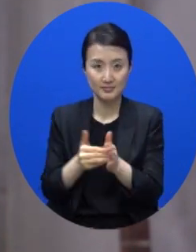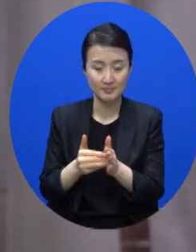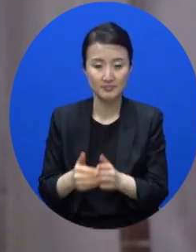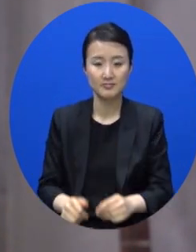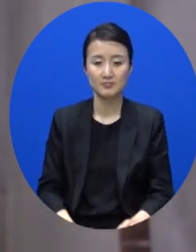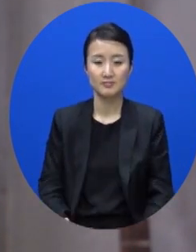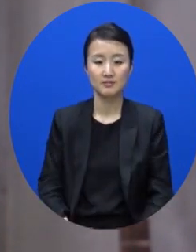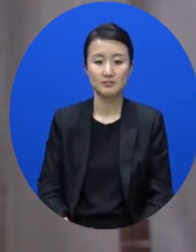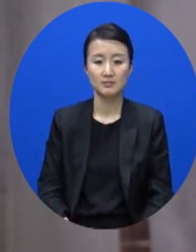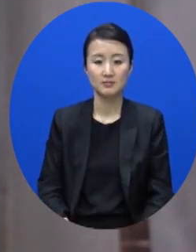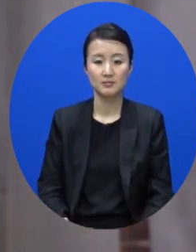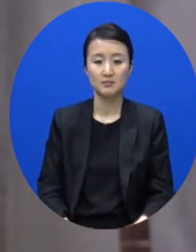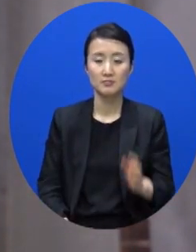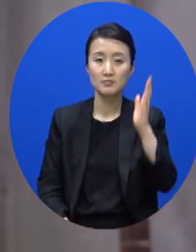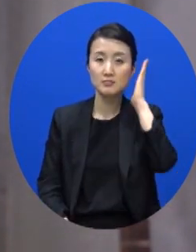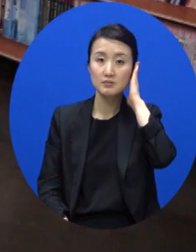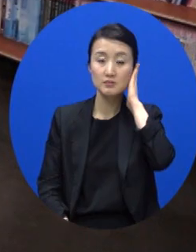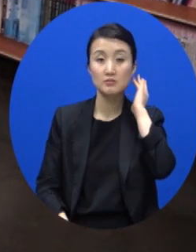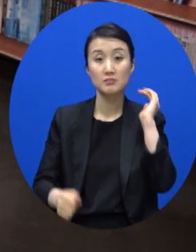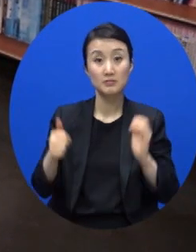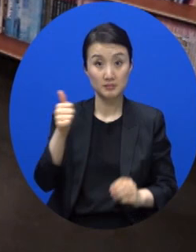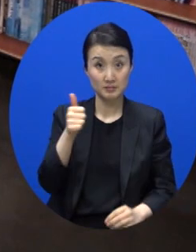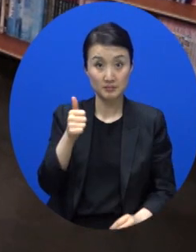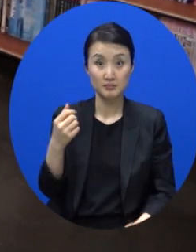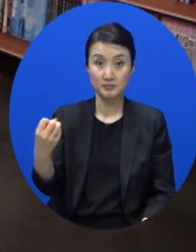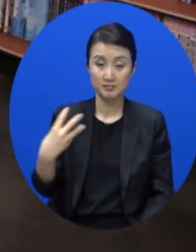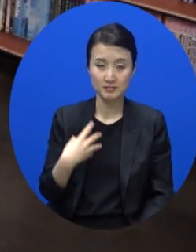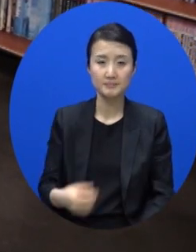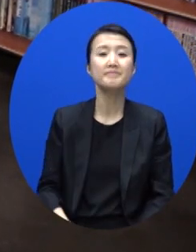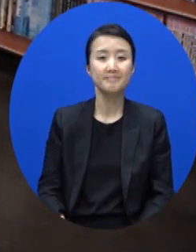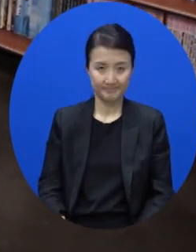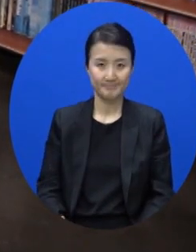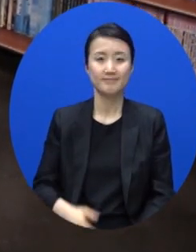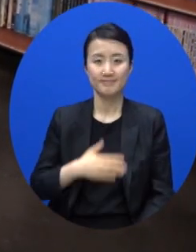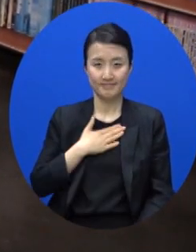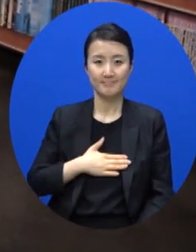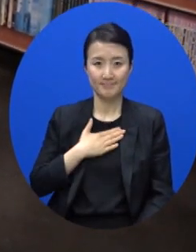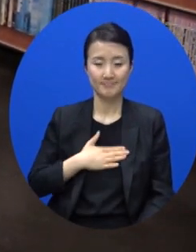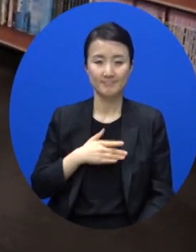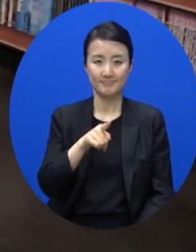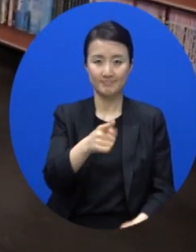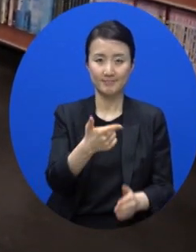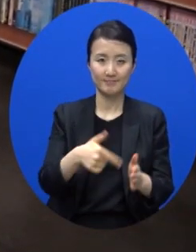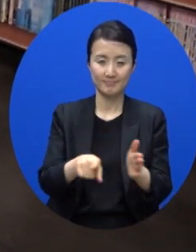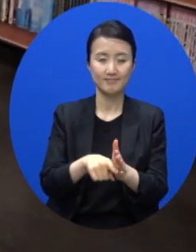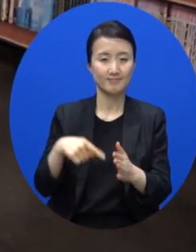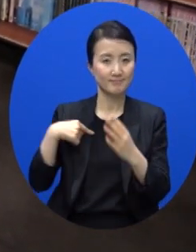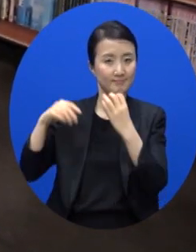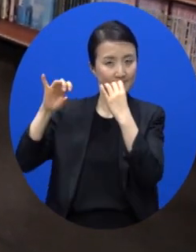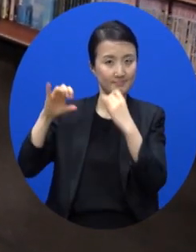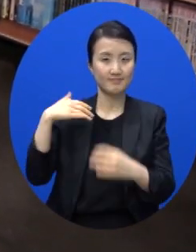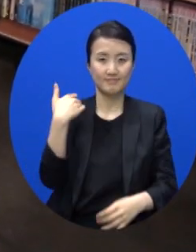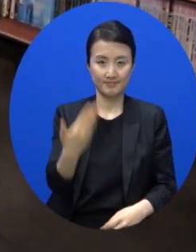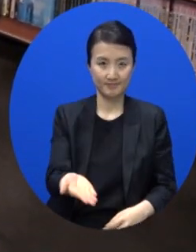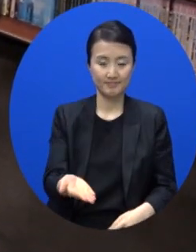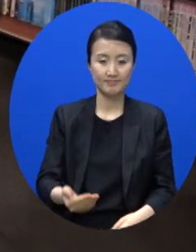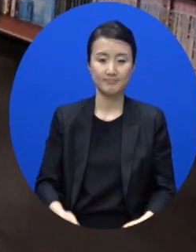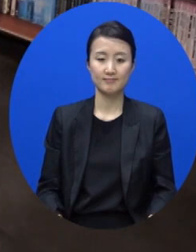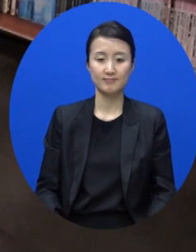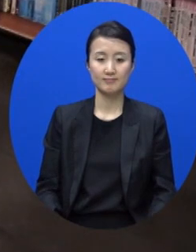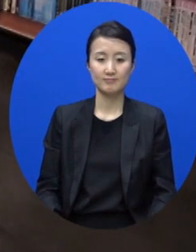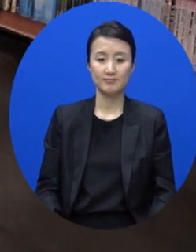그런데 그 선생님께서 그래 그럼 한 곡 불어주지 이라면서